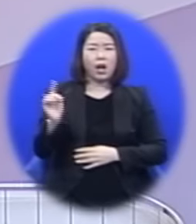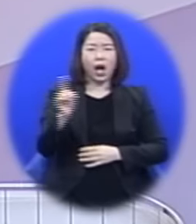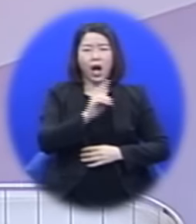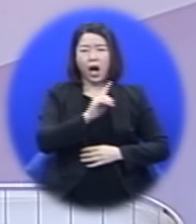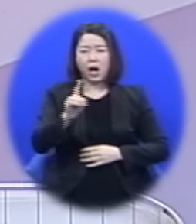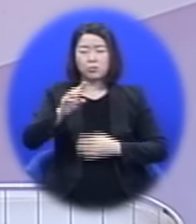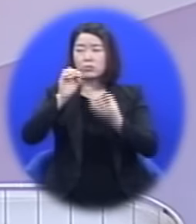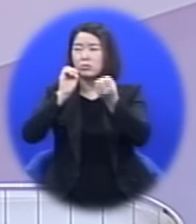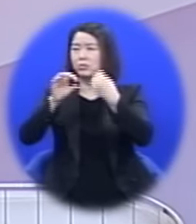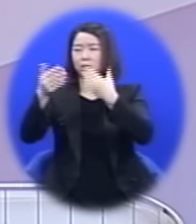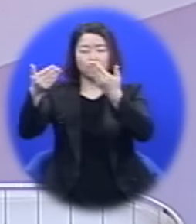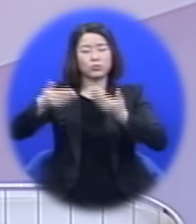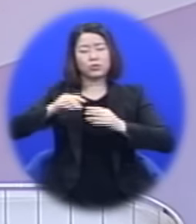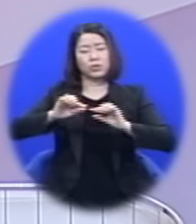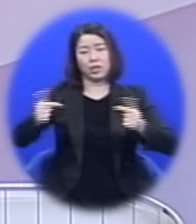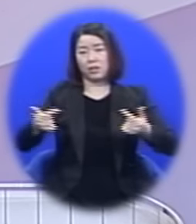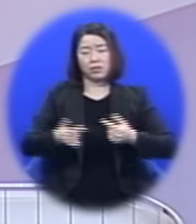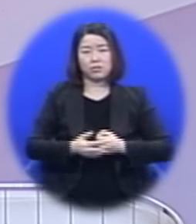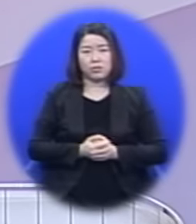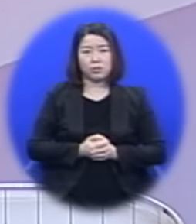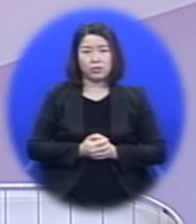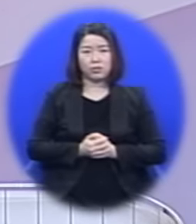아무런 대답이 없으셨어요.